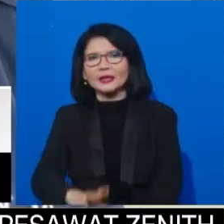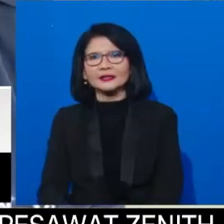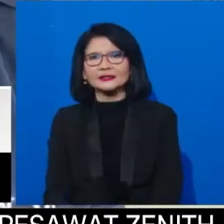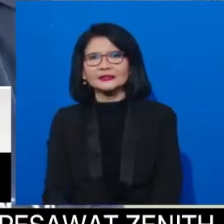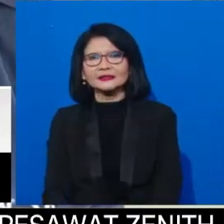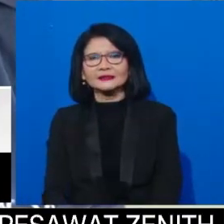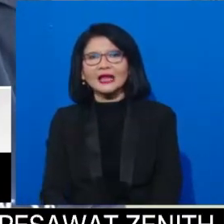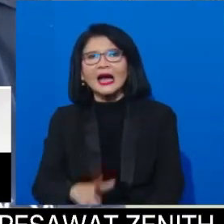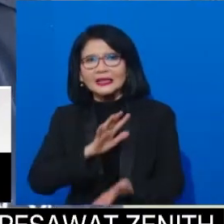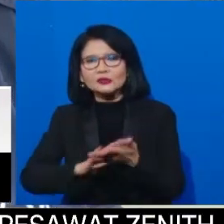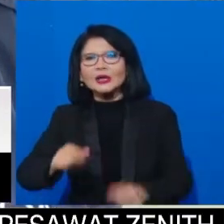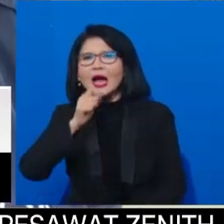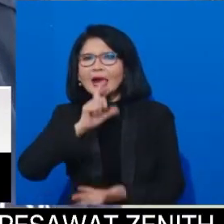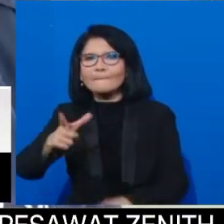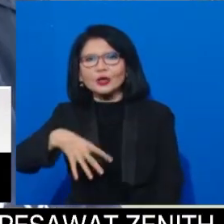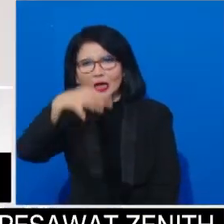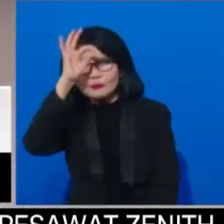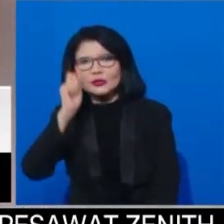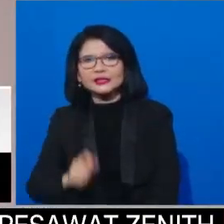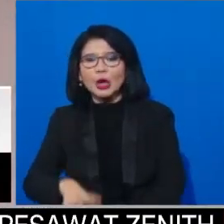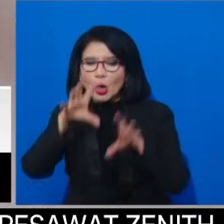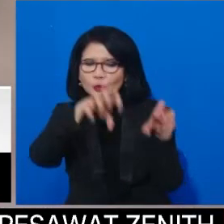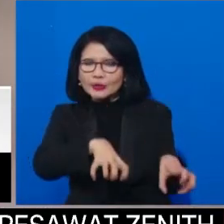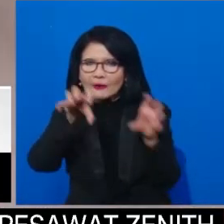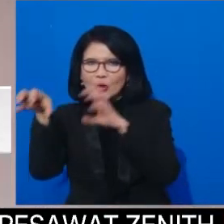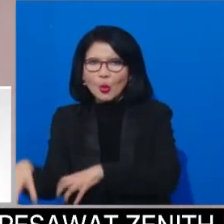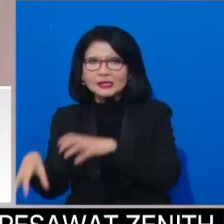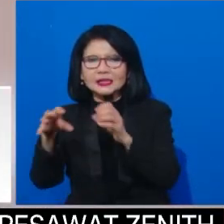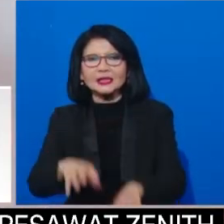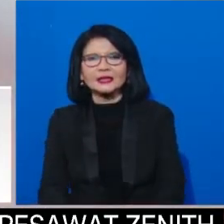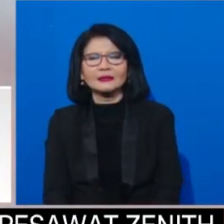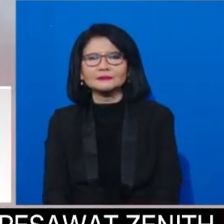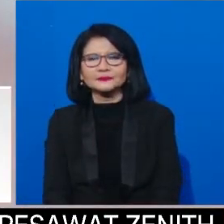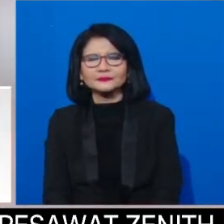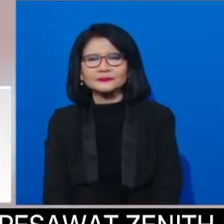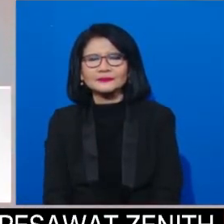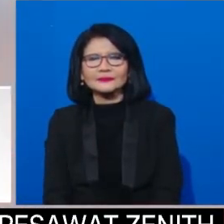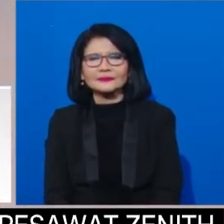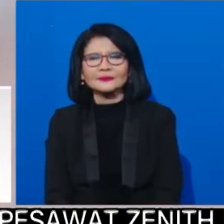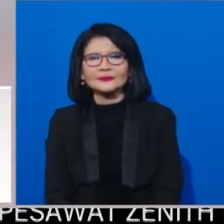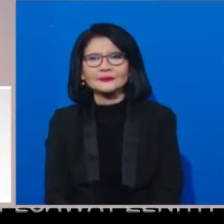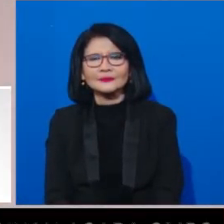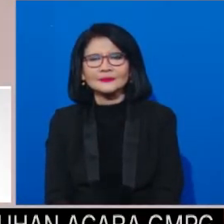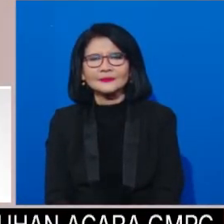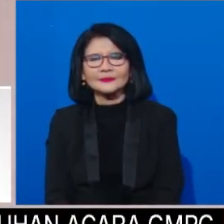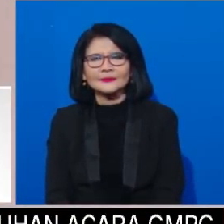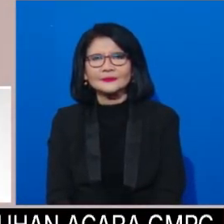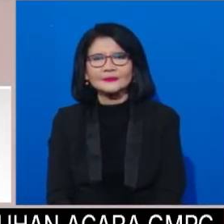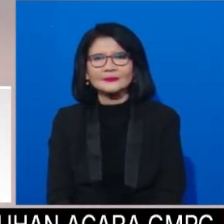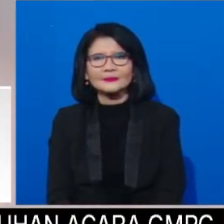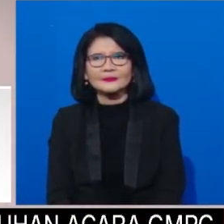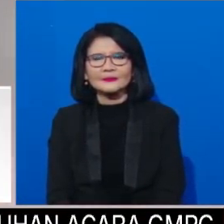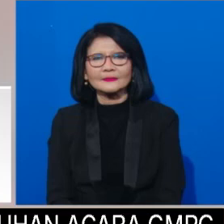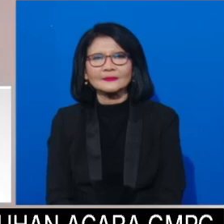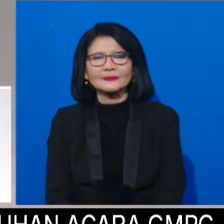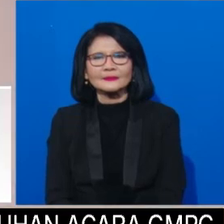Polsek tentunya, baru setelah itu untuk dilakukan evakuasi oleh. Awas nanti lepas kepalanya, pas kepalanya dia mati. Jangan sampai